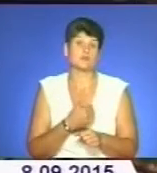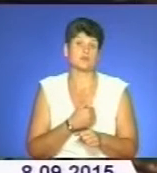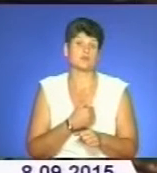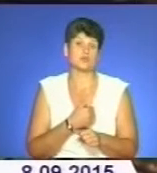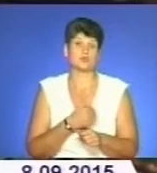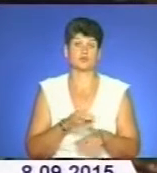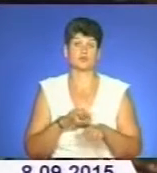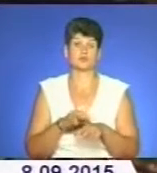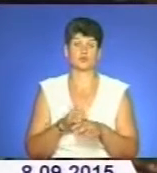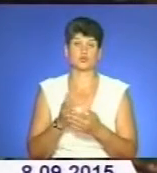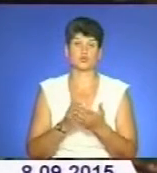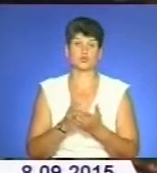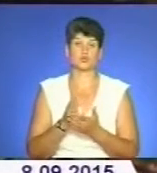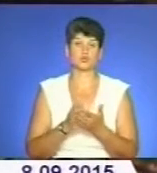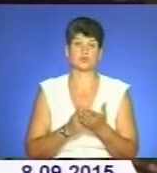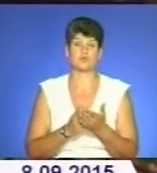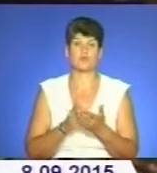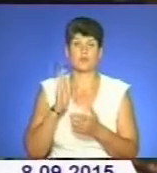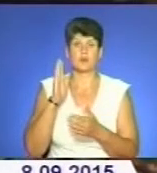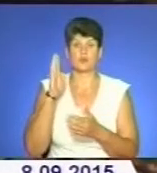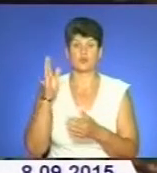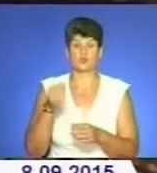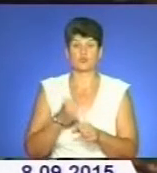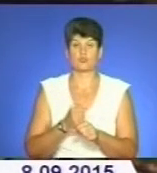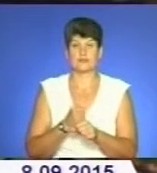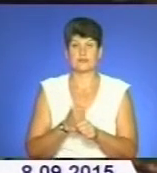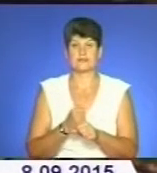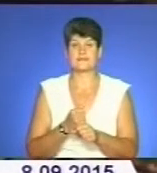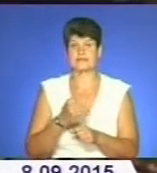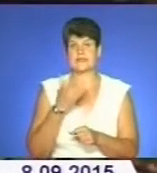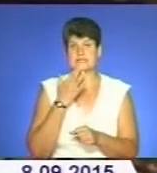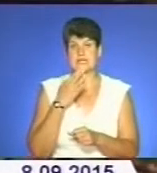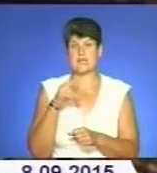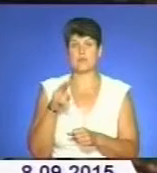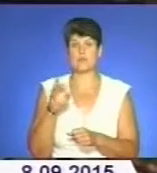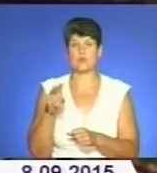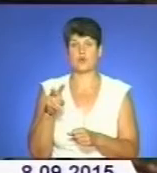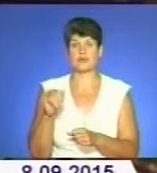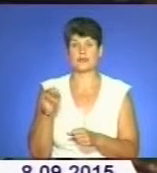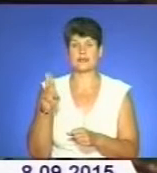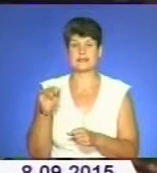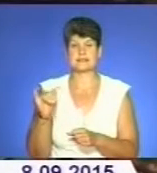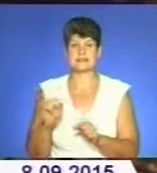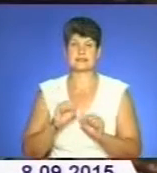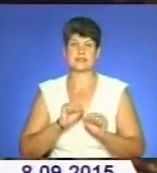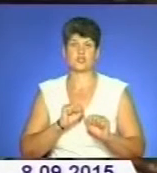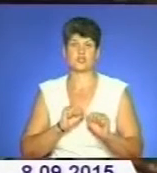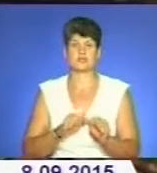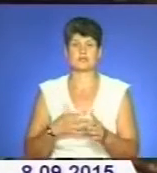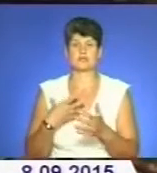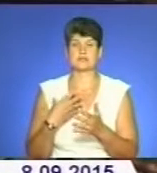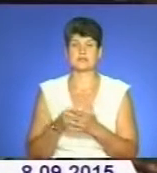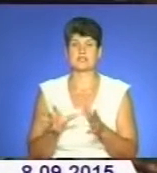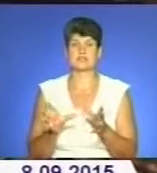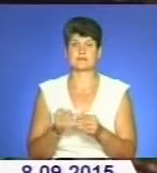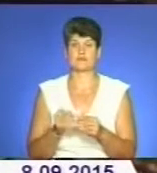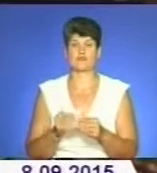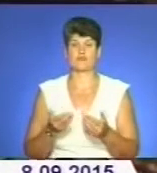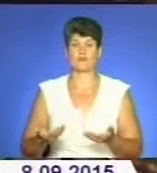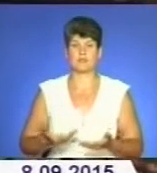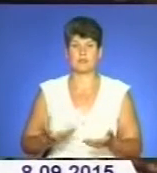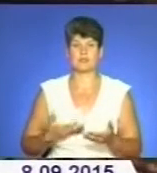службу, працювати в майбутній національній поліції, захищати своїх співмешканців, свої